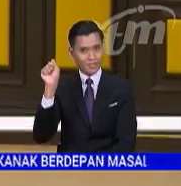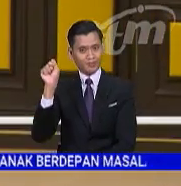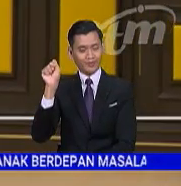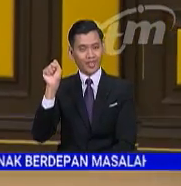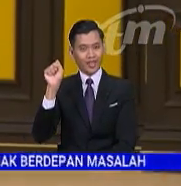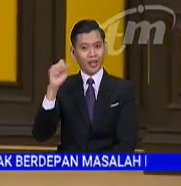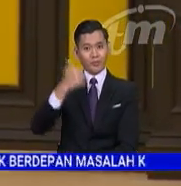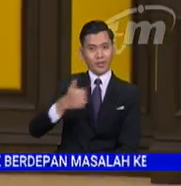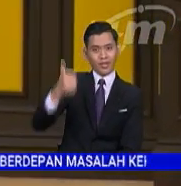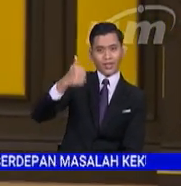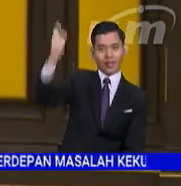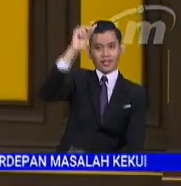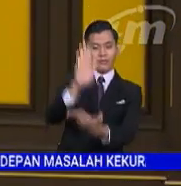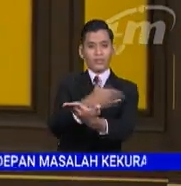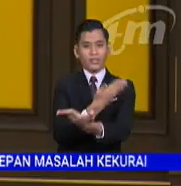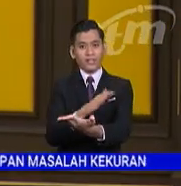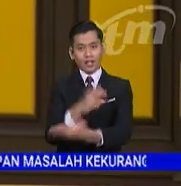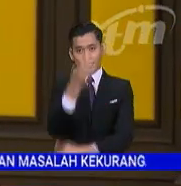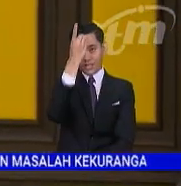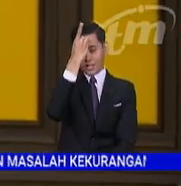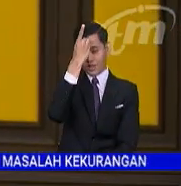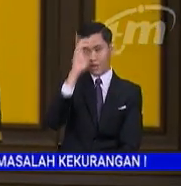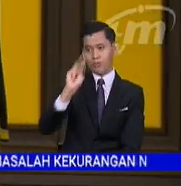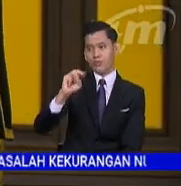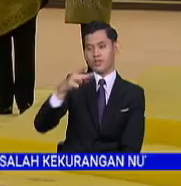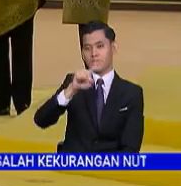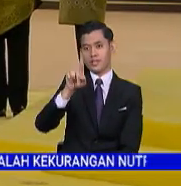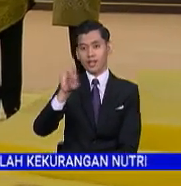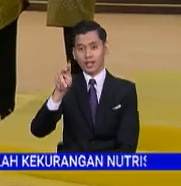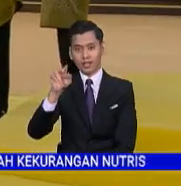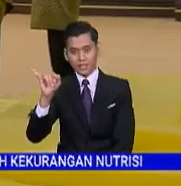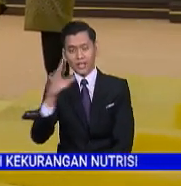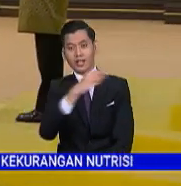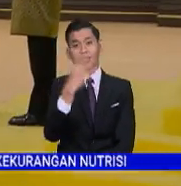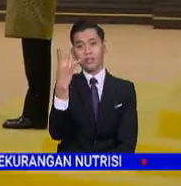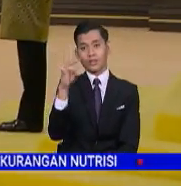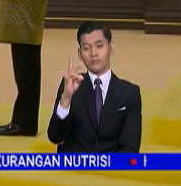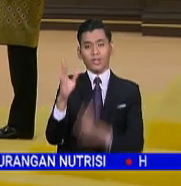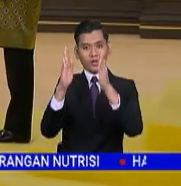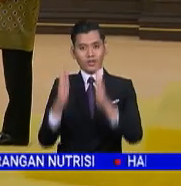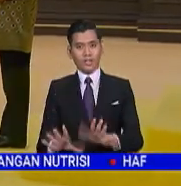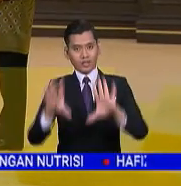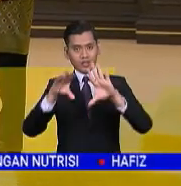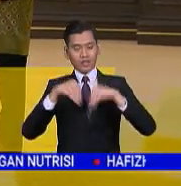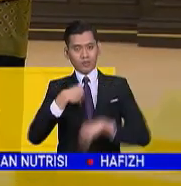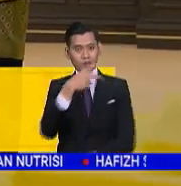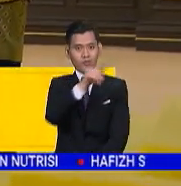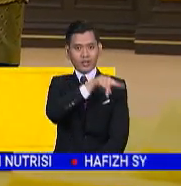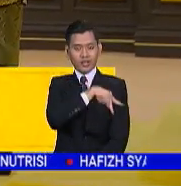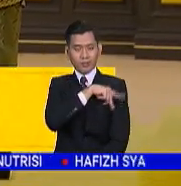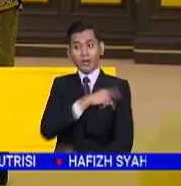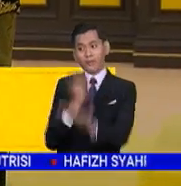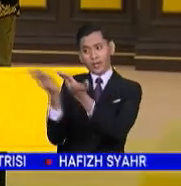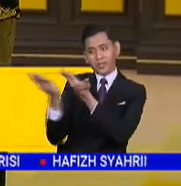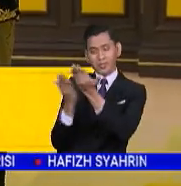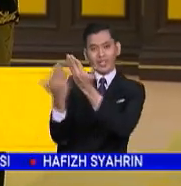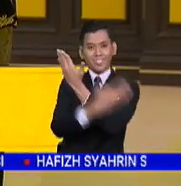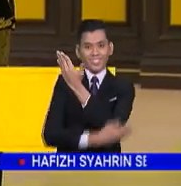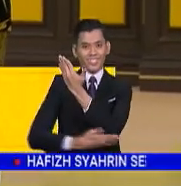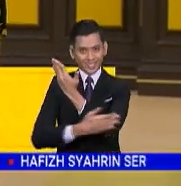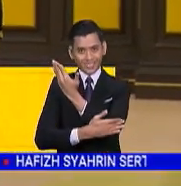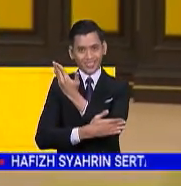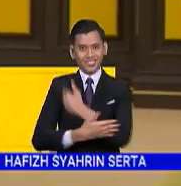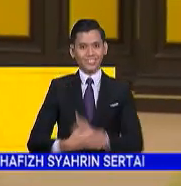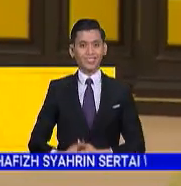Pengarah Muzik RTM, Datuk Mohzani Ismail bersama 17 yang lain menerima pingat Panglima Jasa Negara.